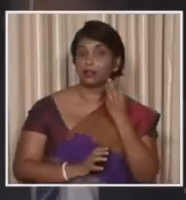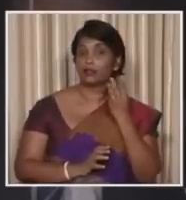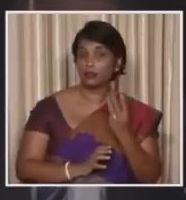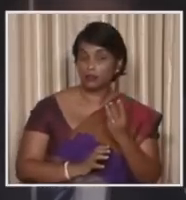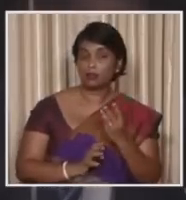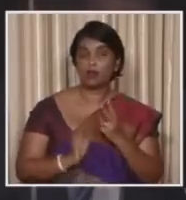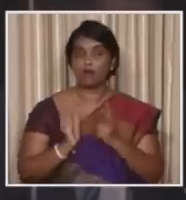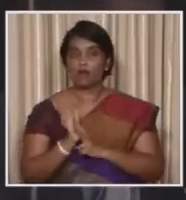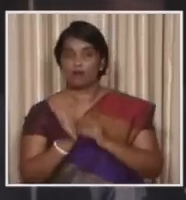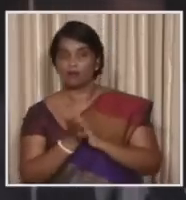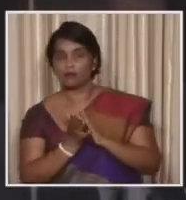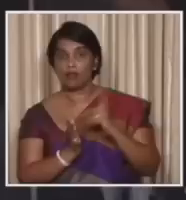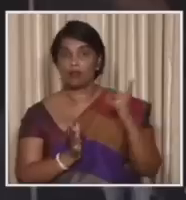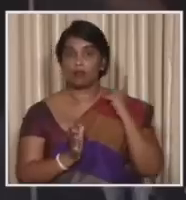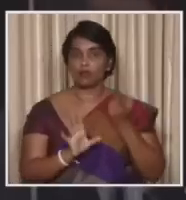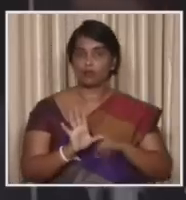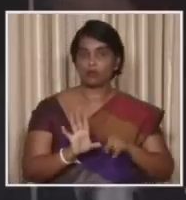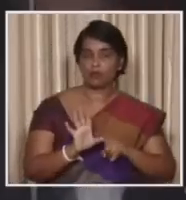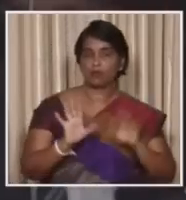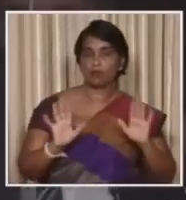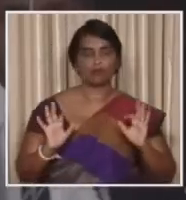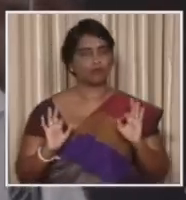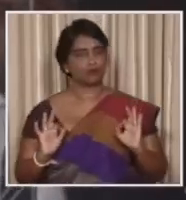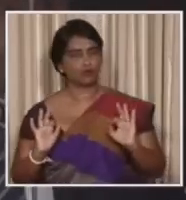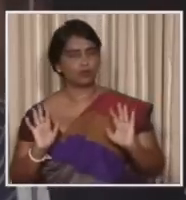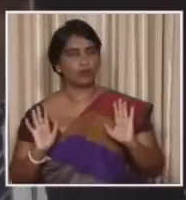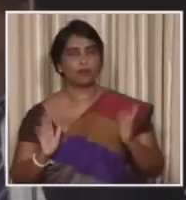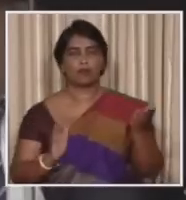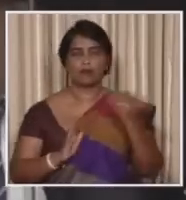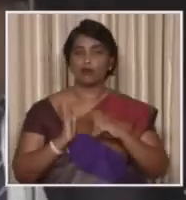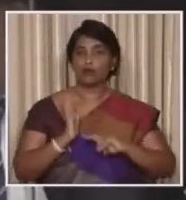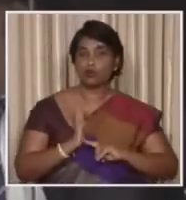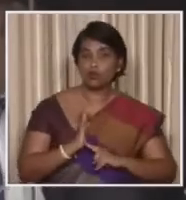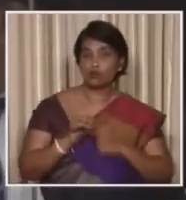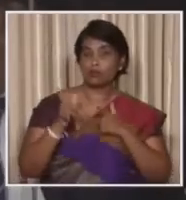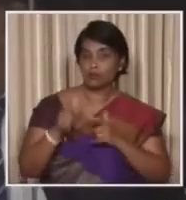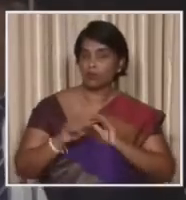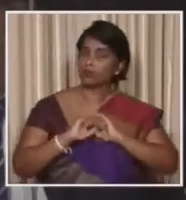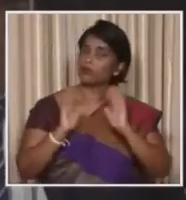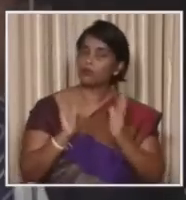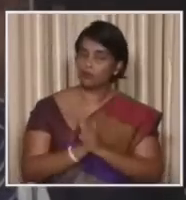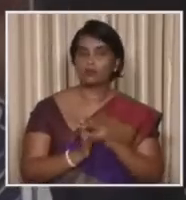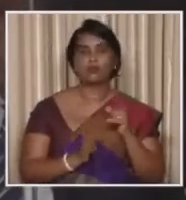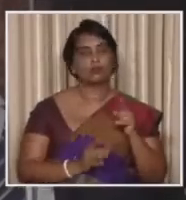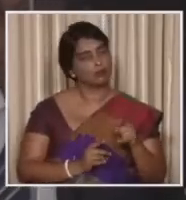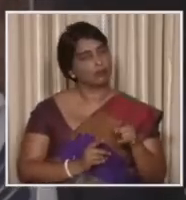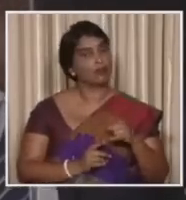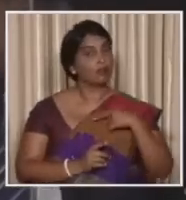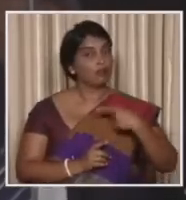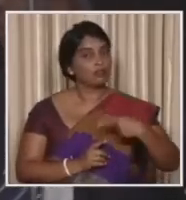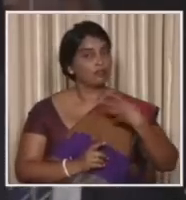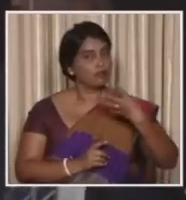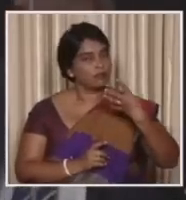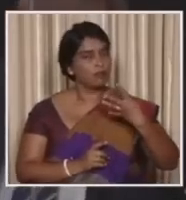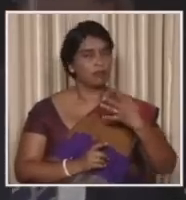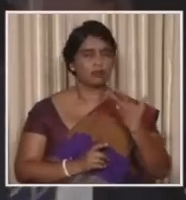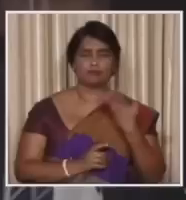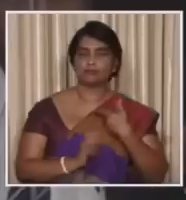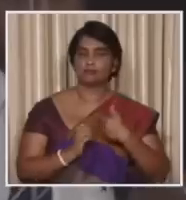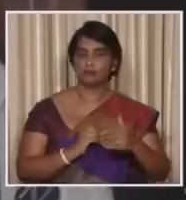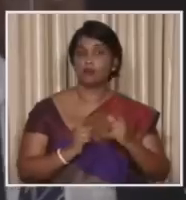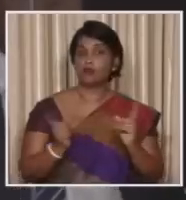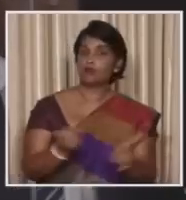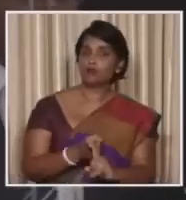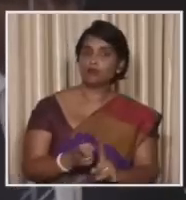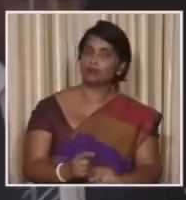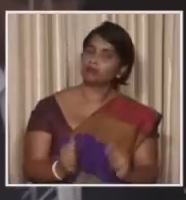සෙච්චා හමුදාවක් හැටියට පුහුණු කරලා සූදානමින් ඉන්න අවශ්‍ය උපකරණ අවිය ආයුධ සියල්ලමත් එක්ක දින 4 5ක් ඇතුළත